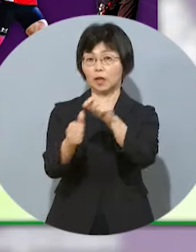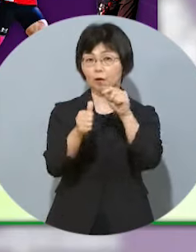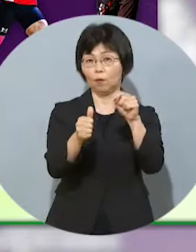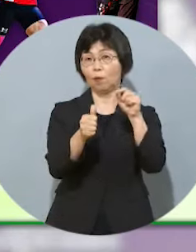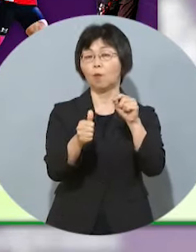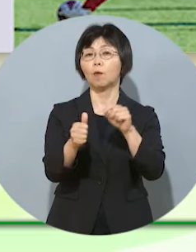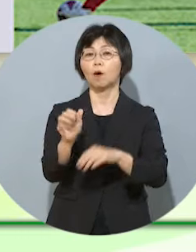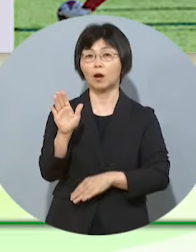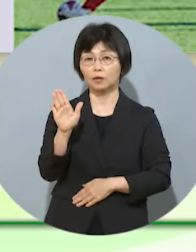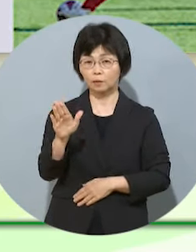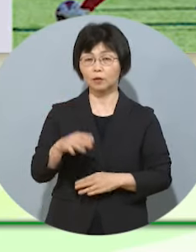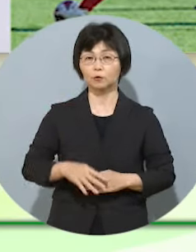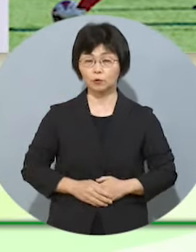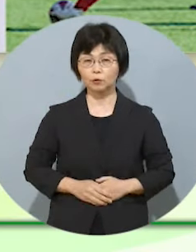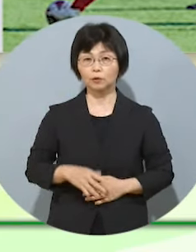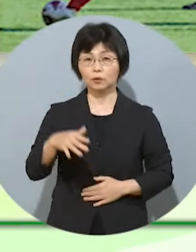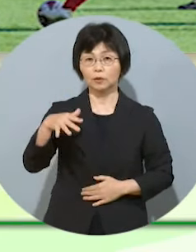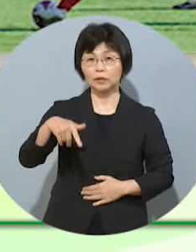ています。